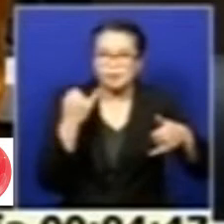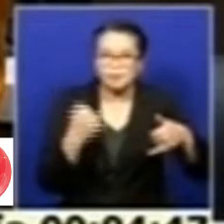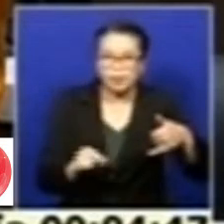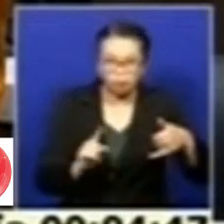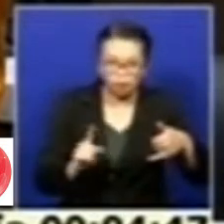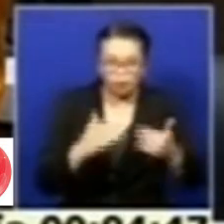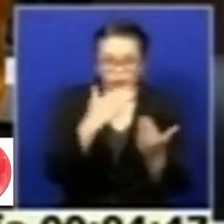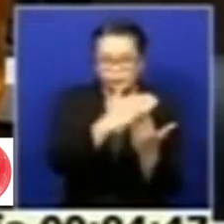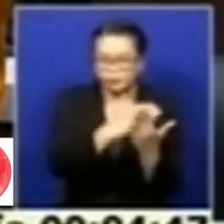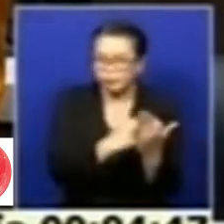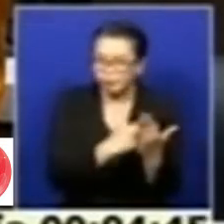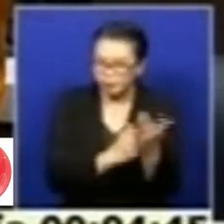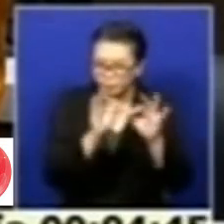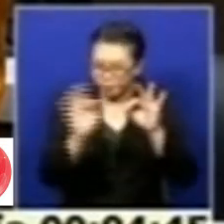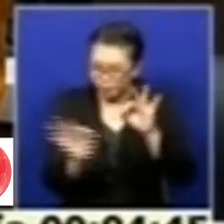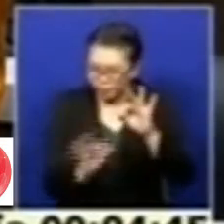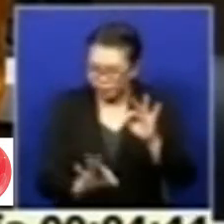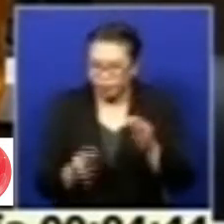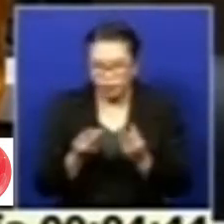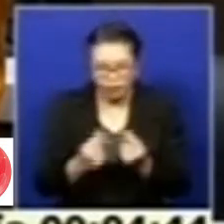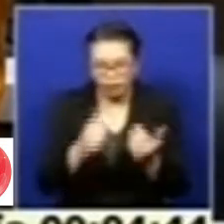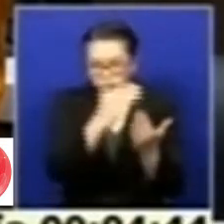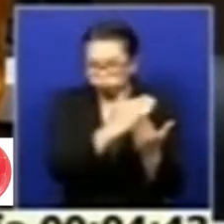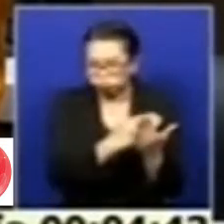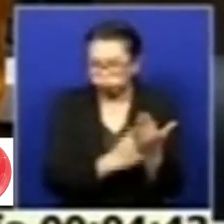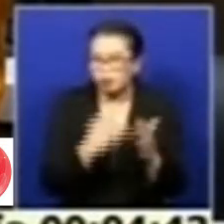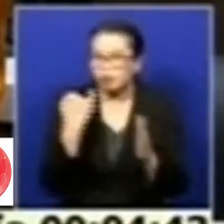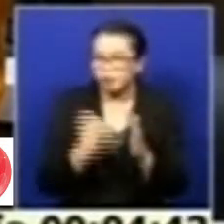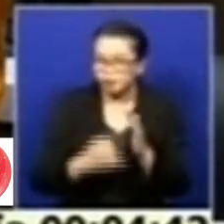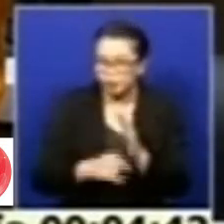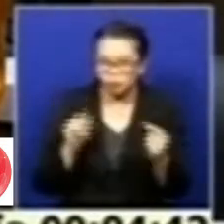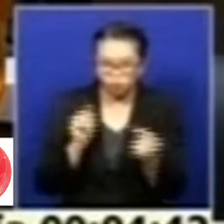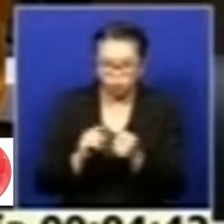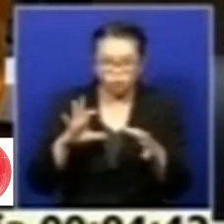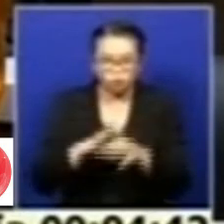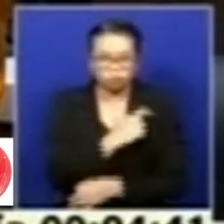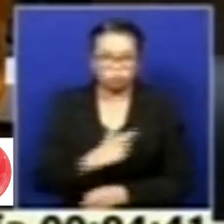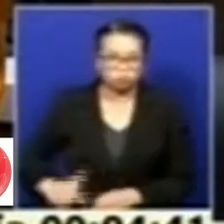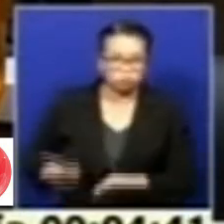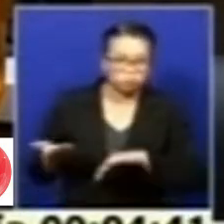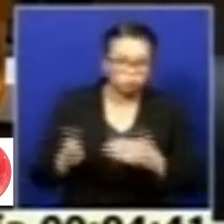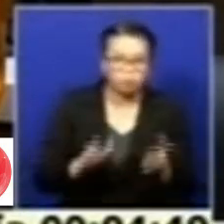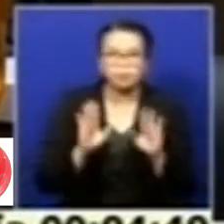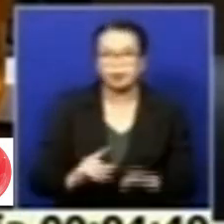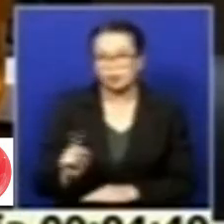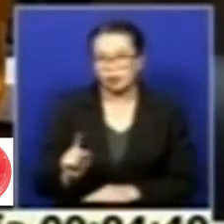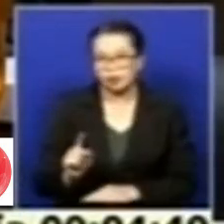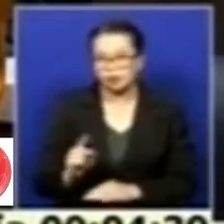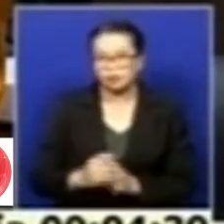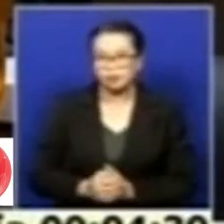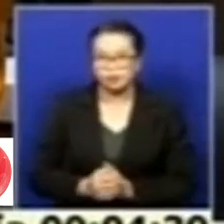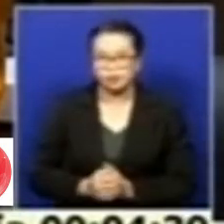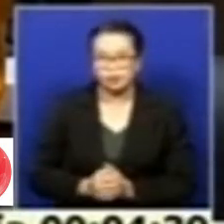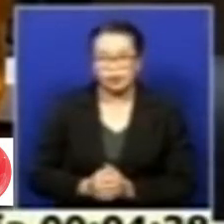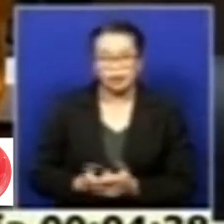ที่คุณวันเฉลิมมีชื่อเป็นขบวนการหมิ่นสถาบันในเอกสารของฝ่ายความมั่นคงหมายความว่า